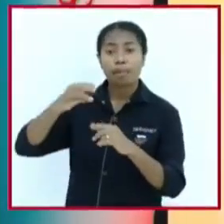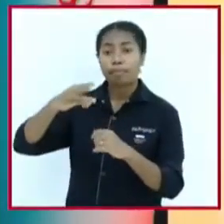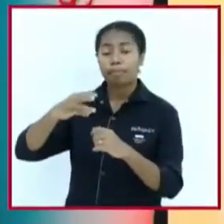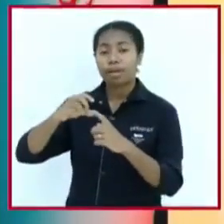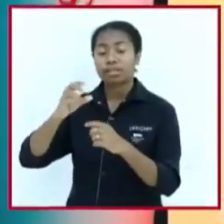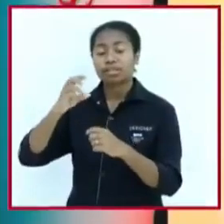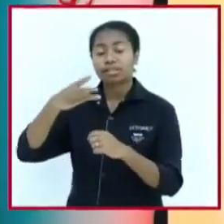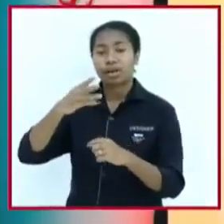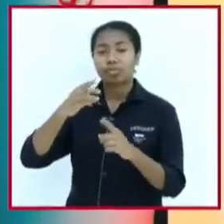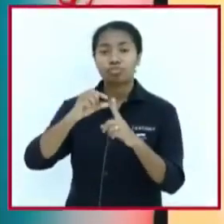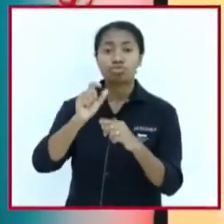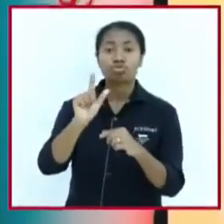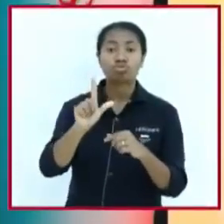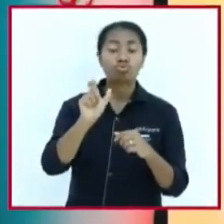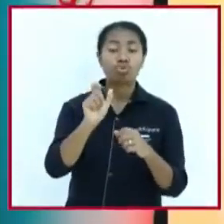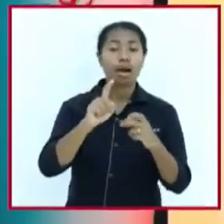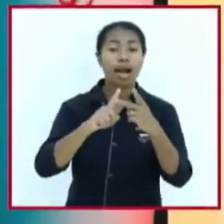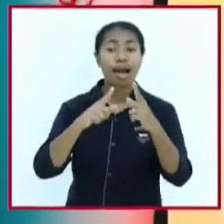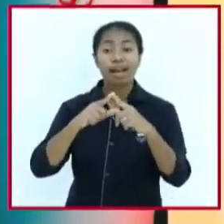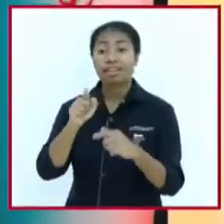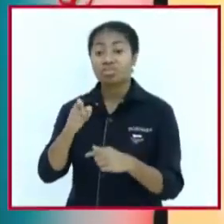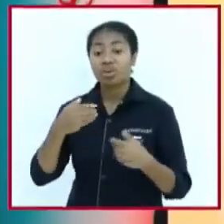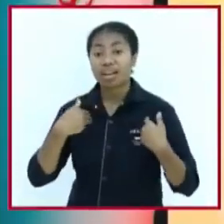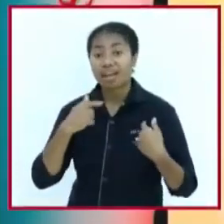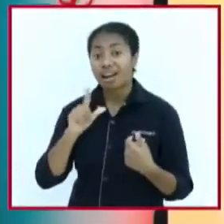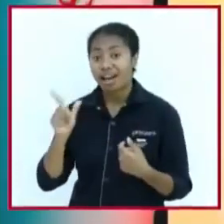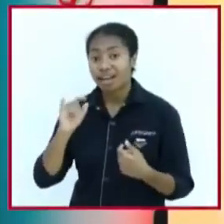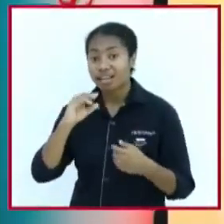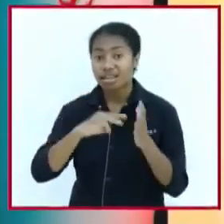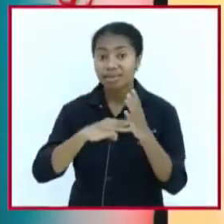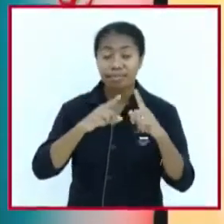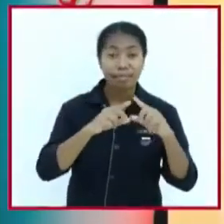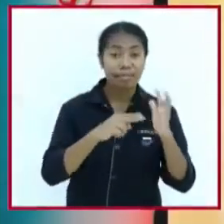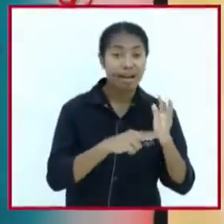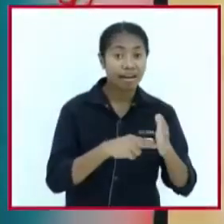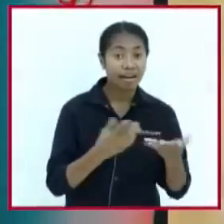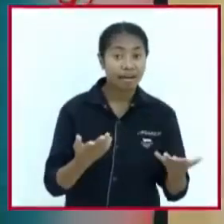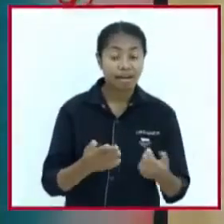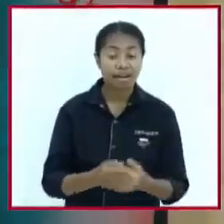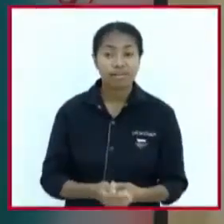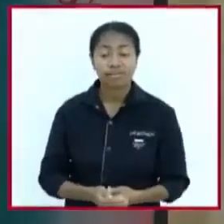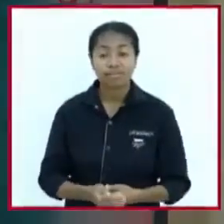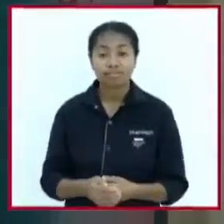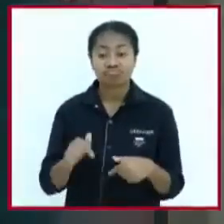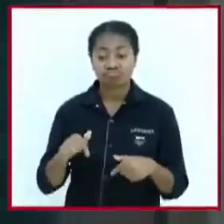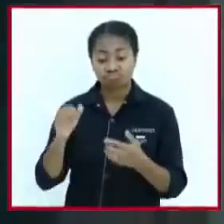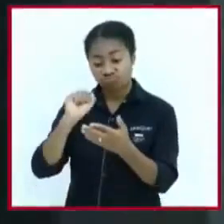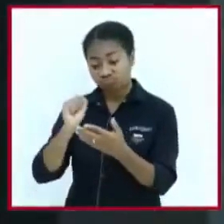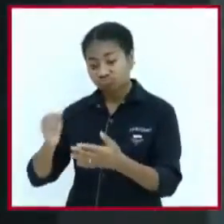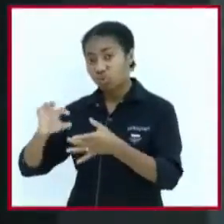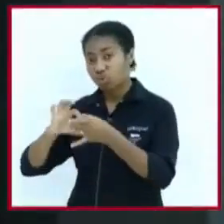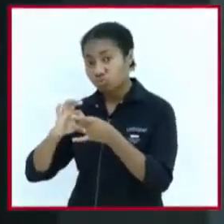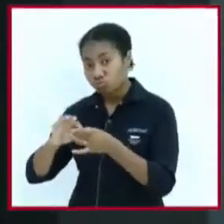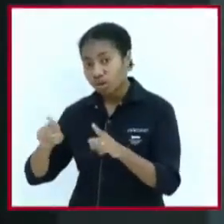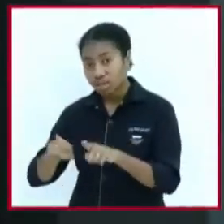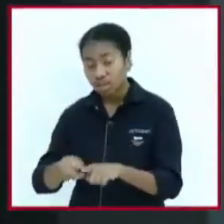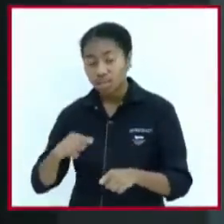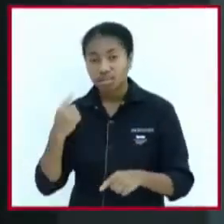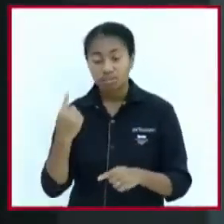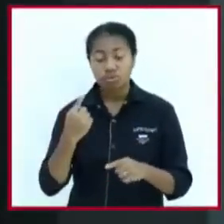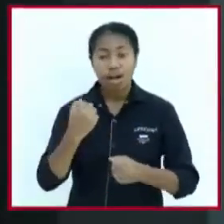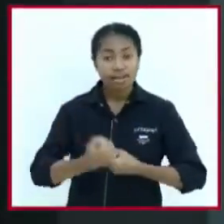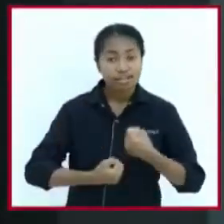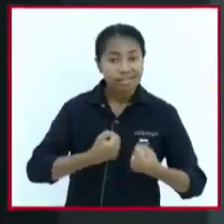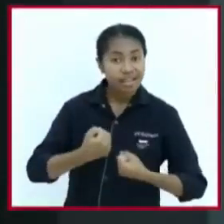ibu menjadi disini penulis surat Ibrani sedang menghubungkan peristiwa dalam kitab kejadian